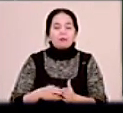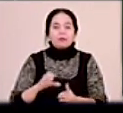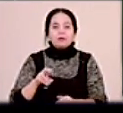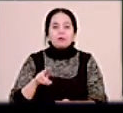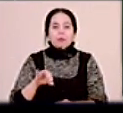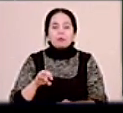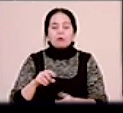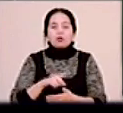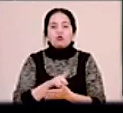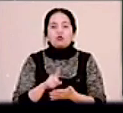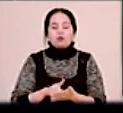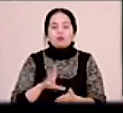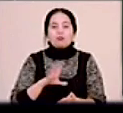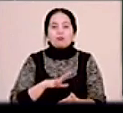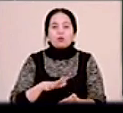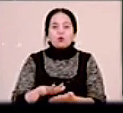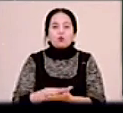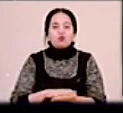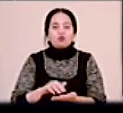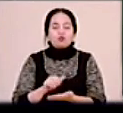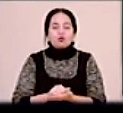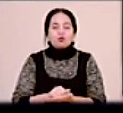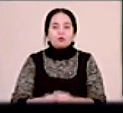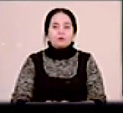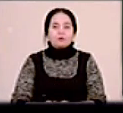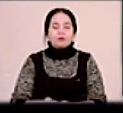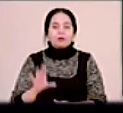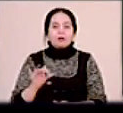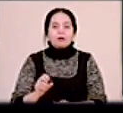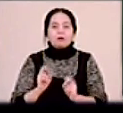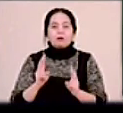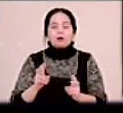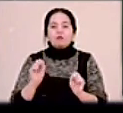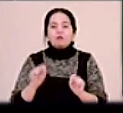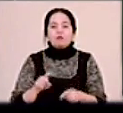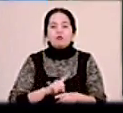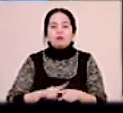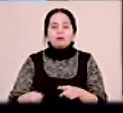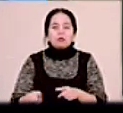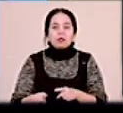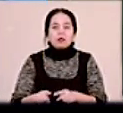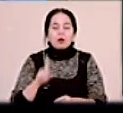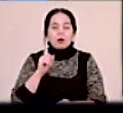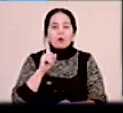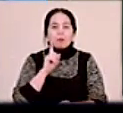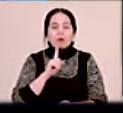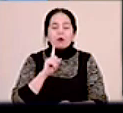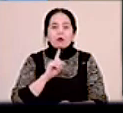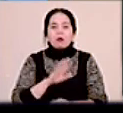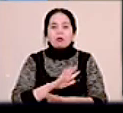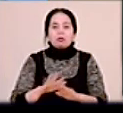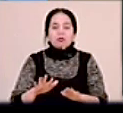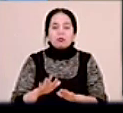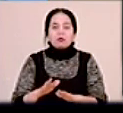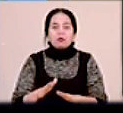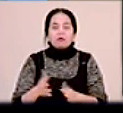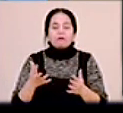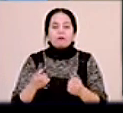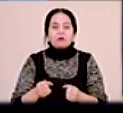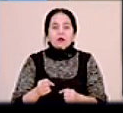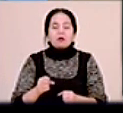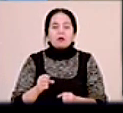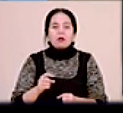«Спитамен должен быть уничтожен», – размышлял он, – «и как можно быстрее, пока не поднял на ноги всю